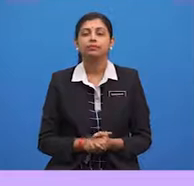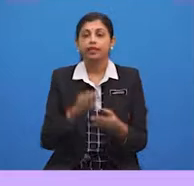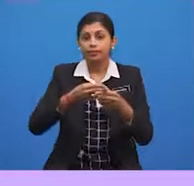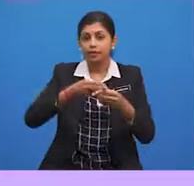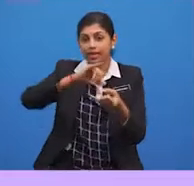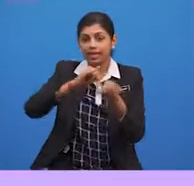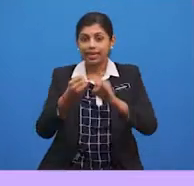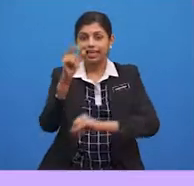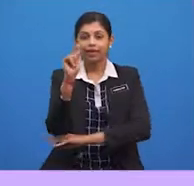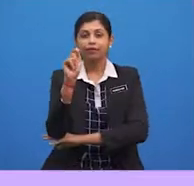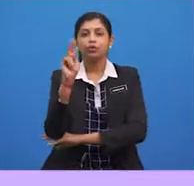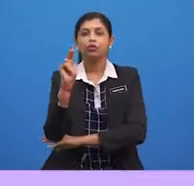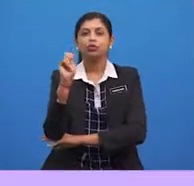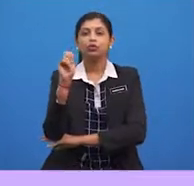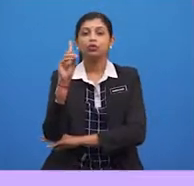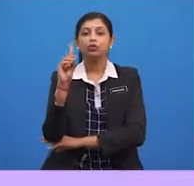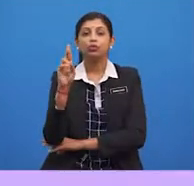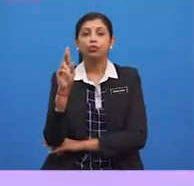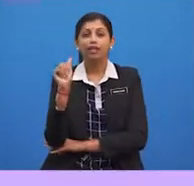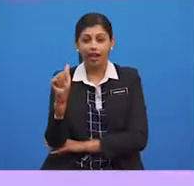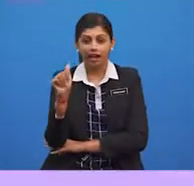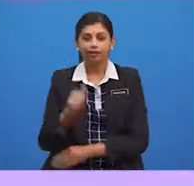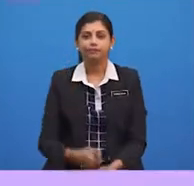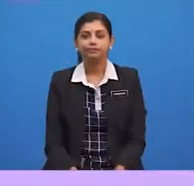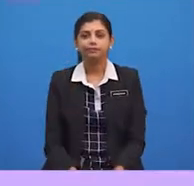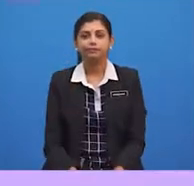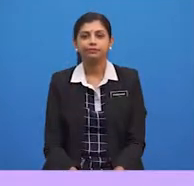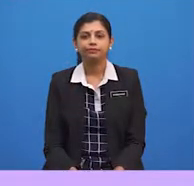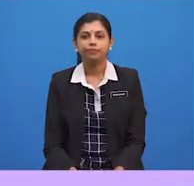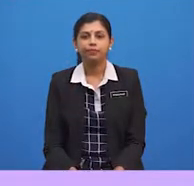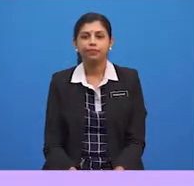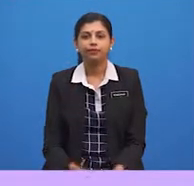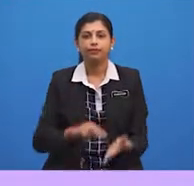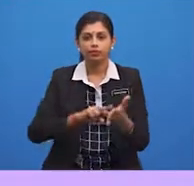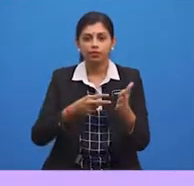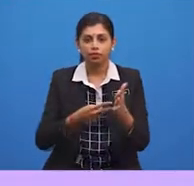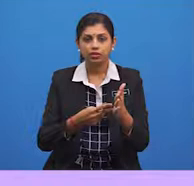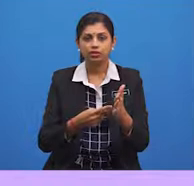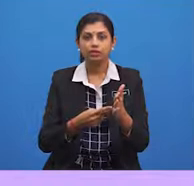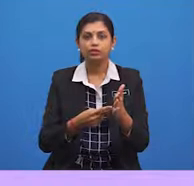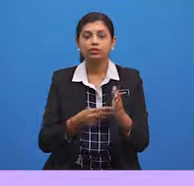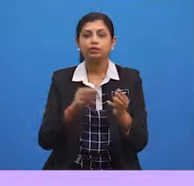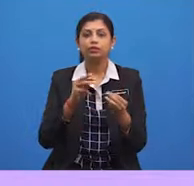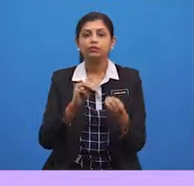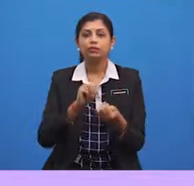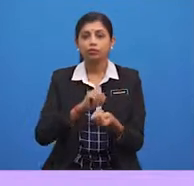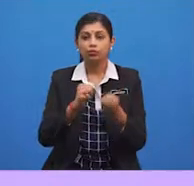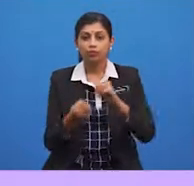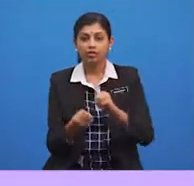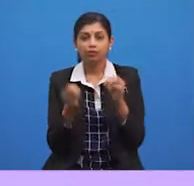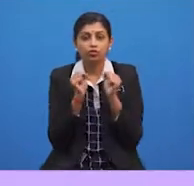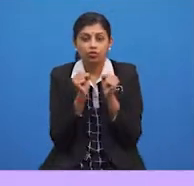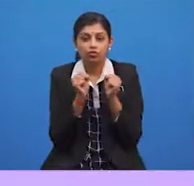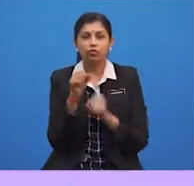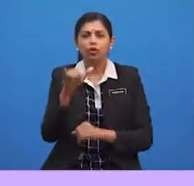tundra. Apa itu iklim jenis tundra? Iklim jenis tundra ialah musim sejuk